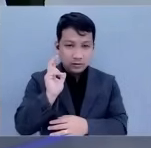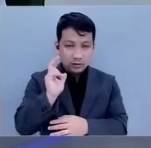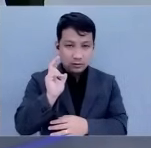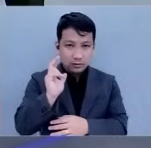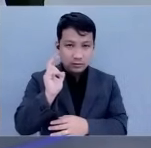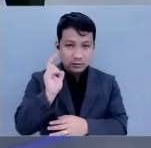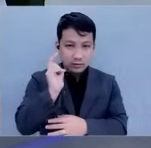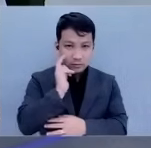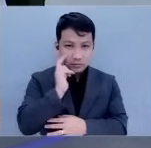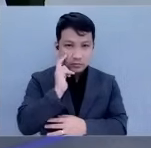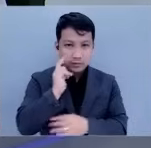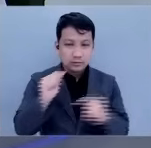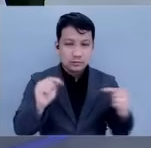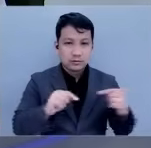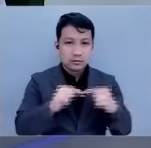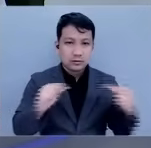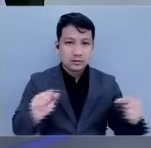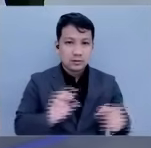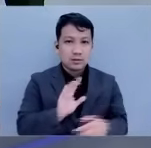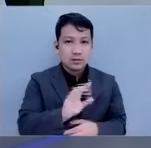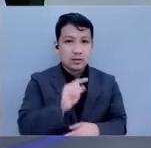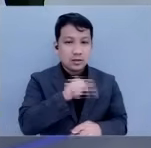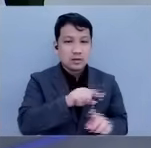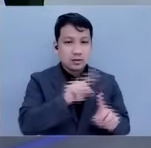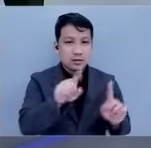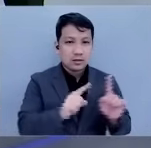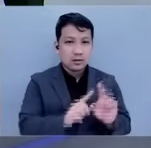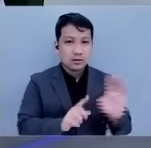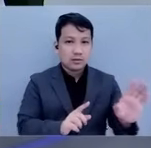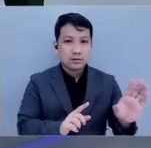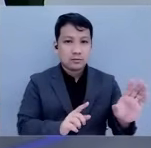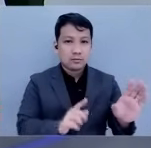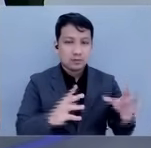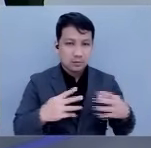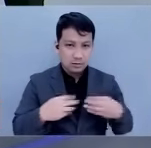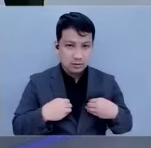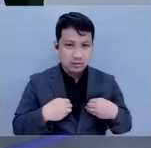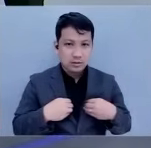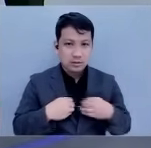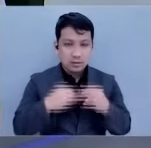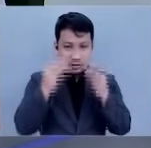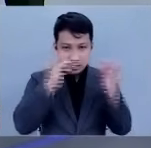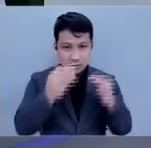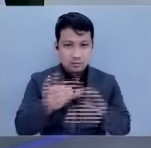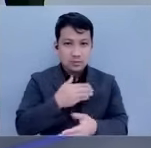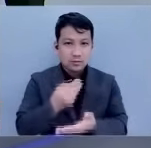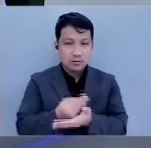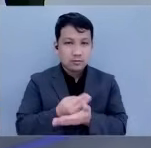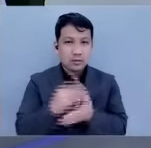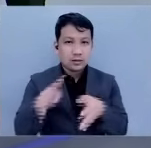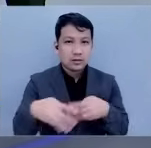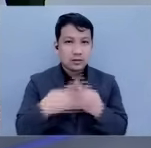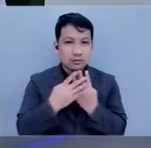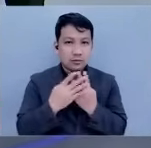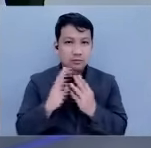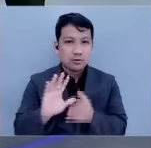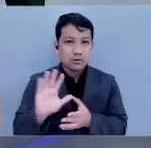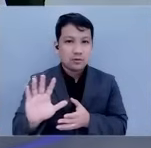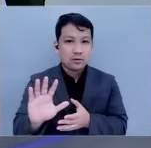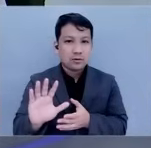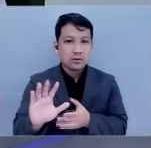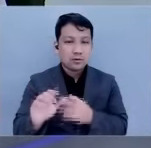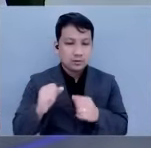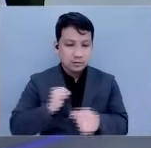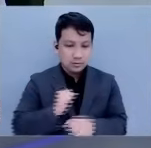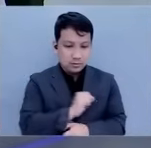iyon, bumuelta si Duterte. Inakusan niya si De Lima ng pagtanggap ng drug money mula sa mga Bilibid inmates para sa kanyang senatorial